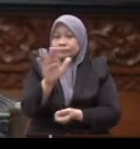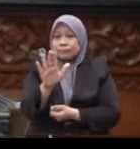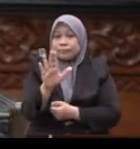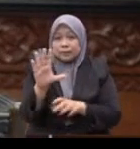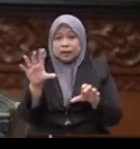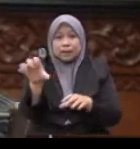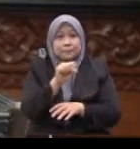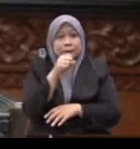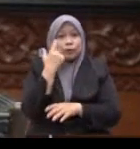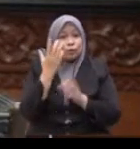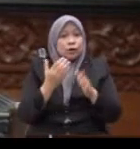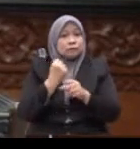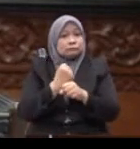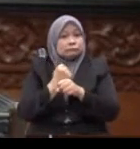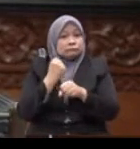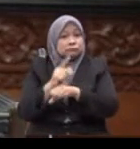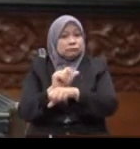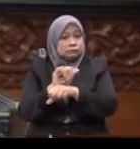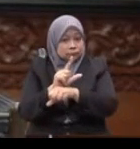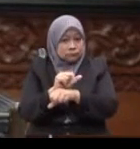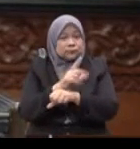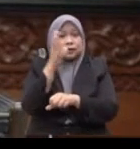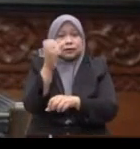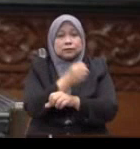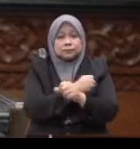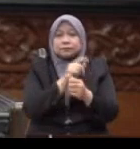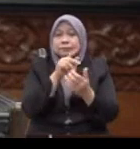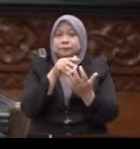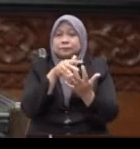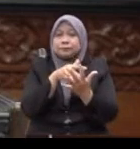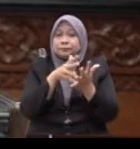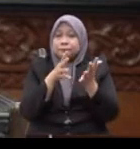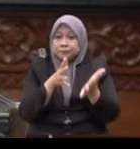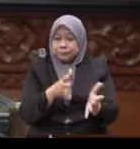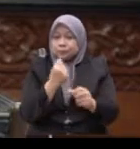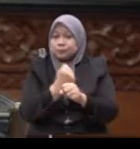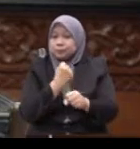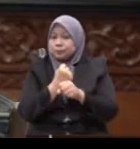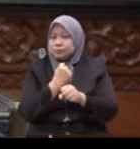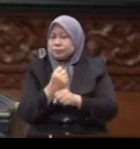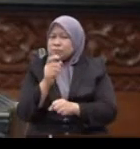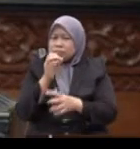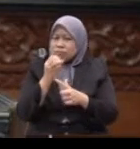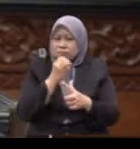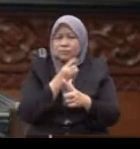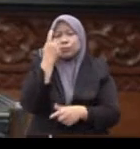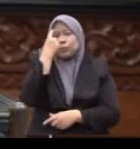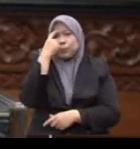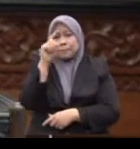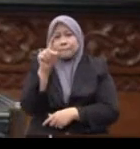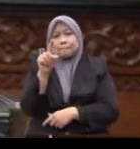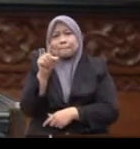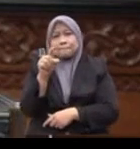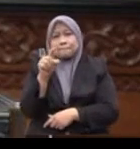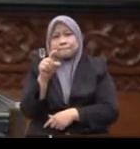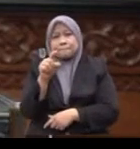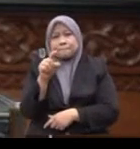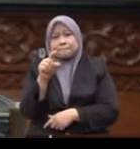yang mengambil intensif daripada pelajar-pelajar pengajian tinggi untuk bekerja ataupun untuk